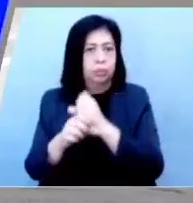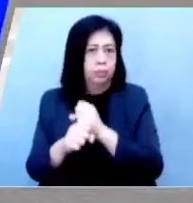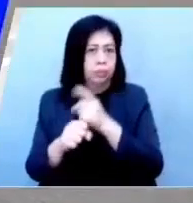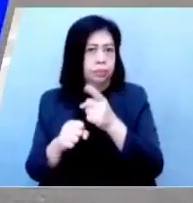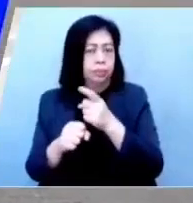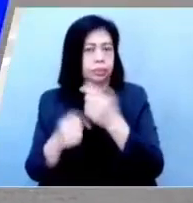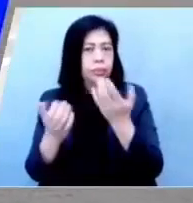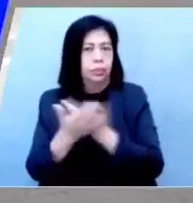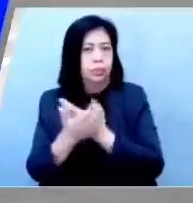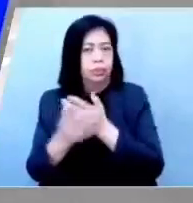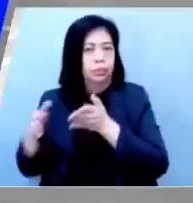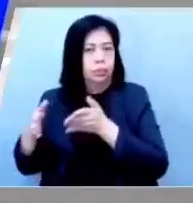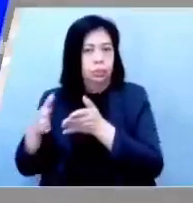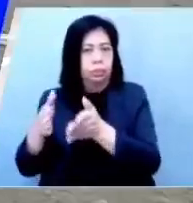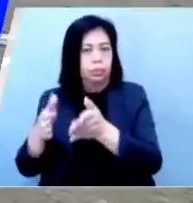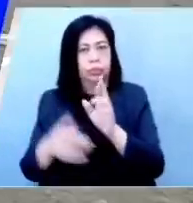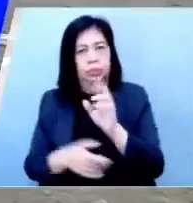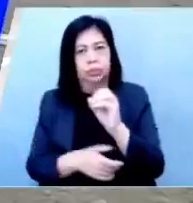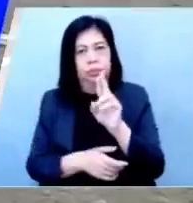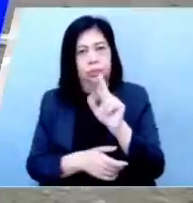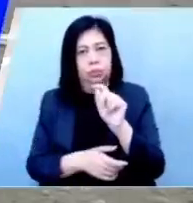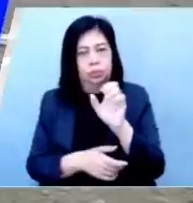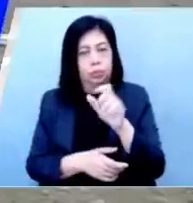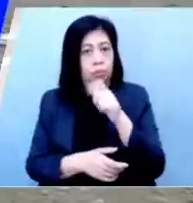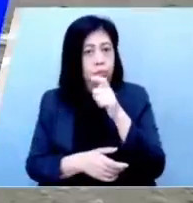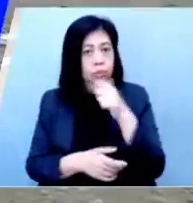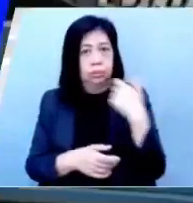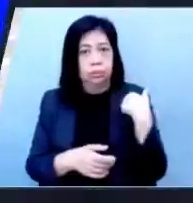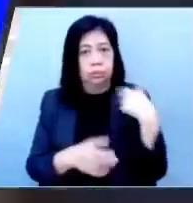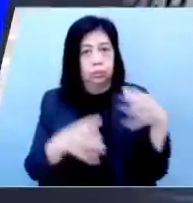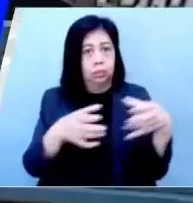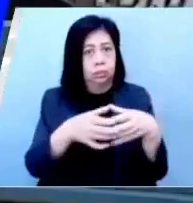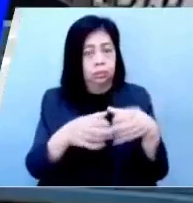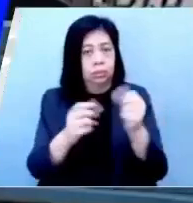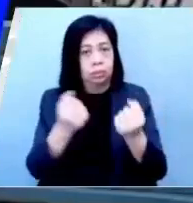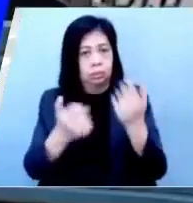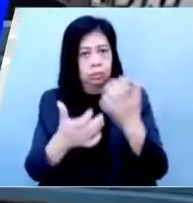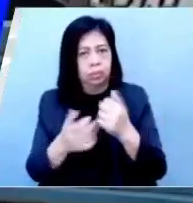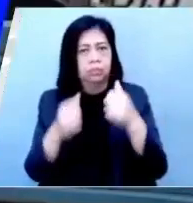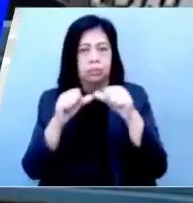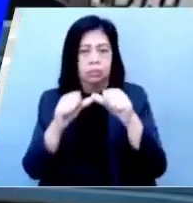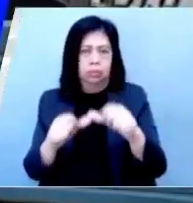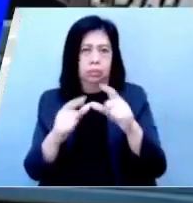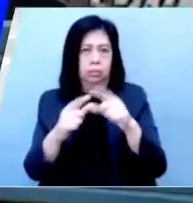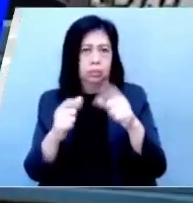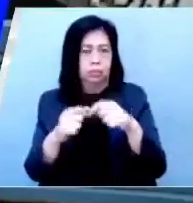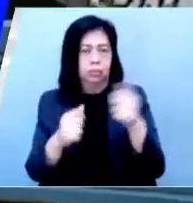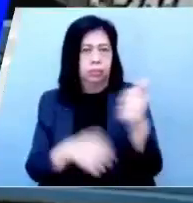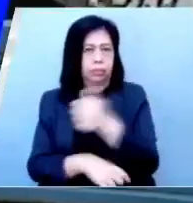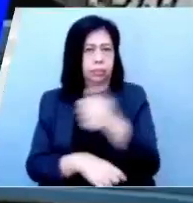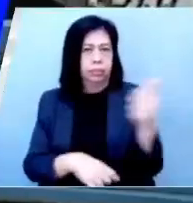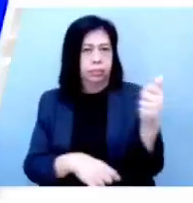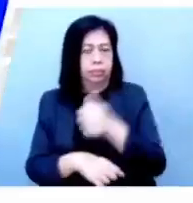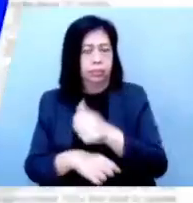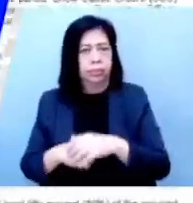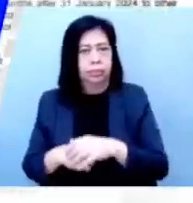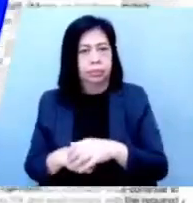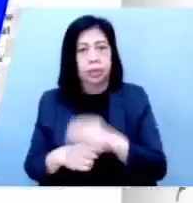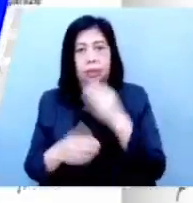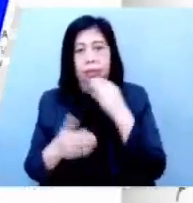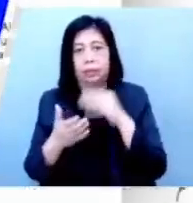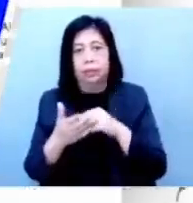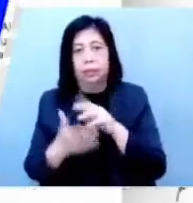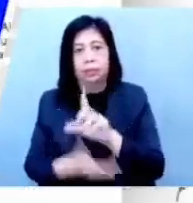ruta. Ang ilang di nakapag-consolidate na driver, itutuloy pa rin daw ang pamamasada. Sa memorandum ng